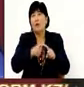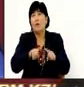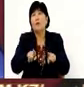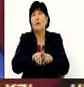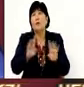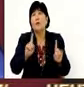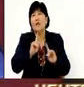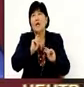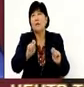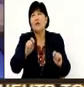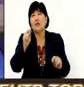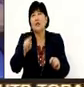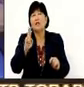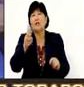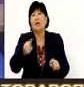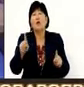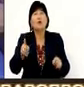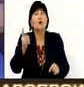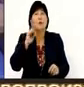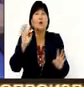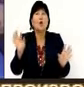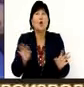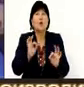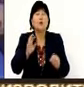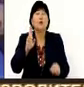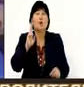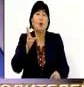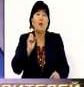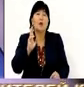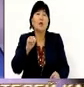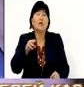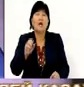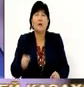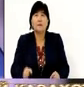которая преодолела тысячи километров чтобы услышать музыку какой то